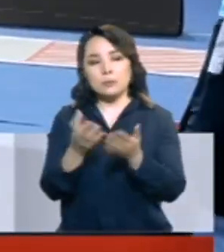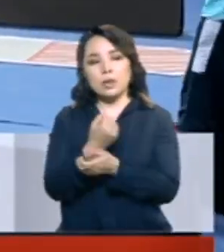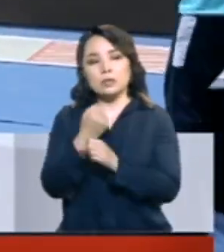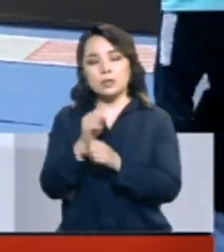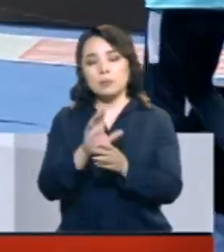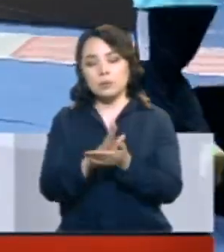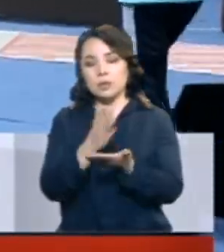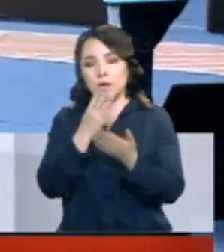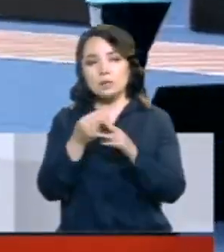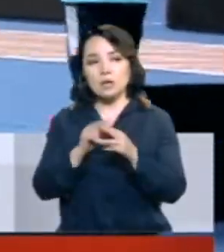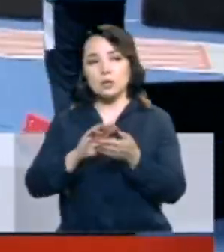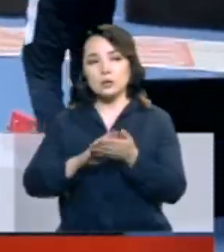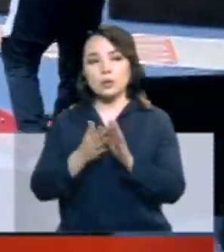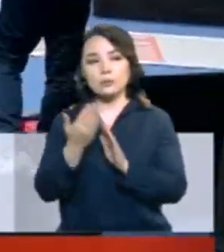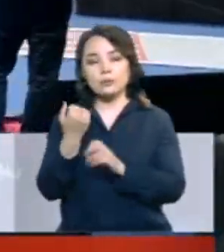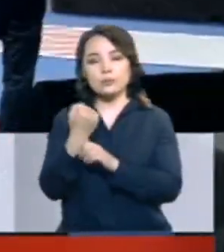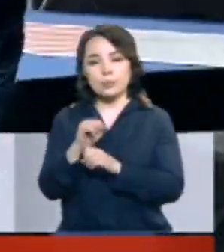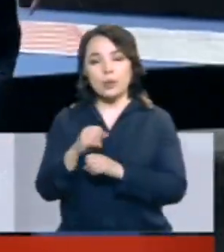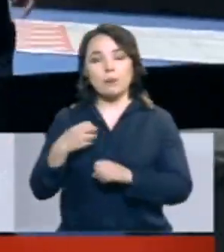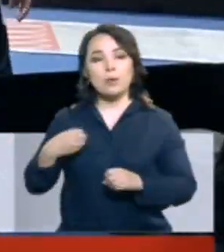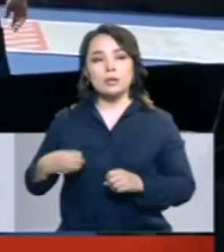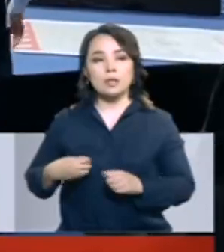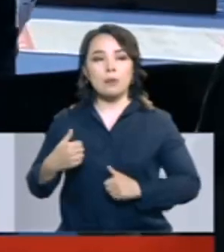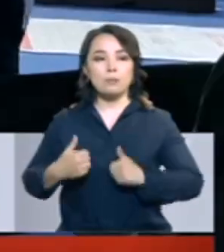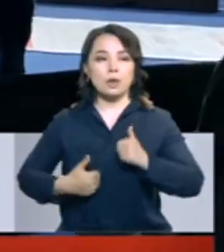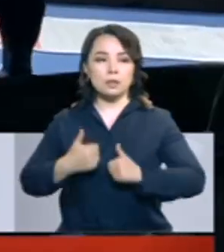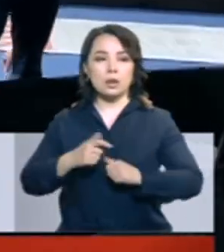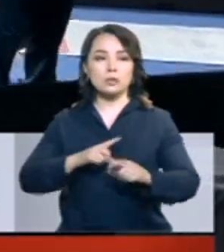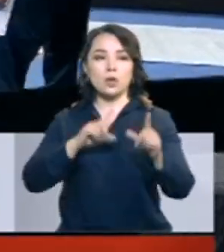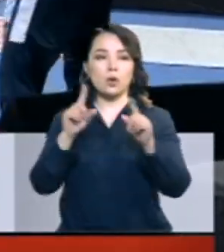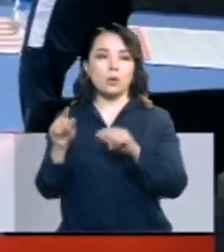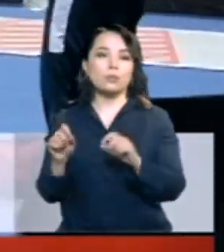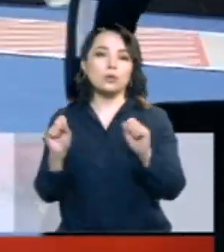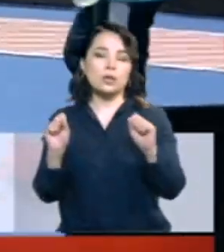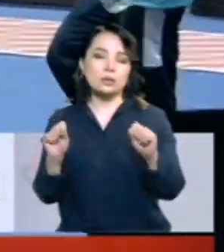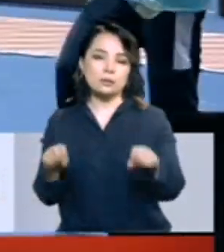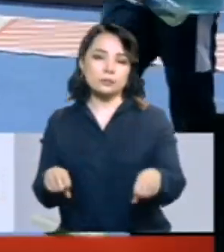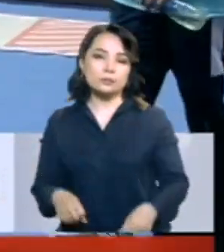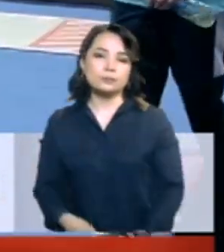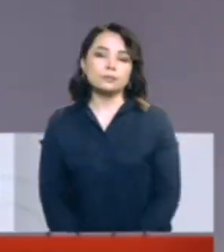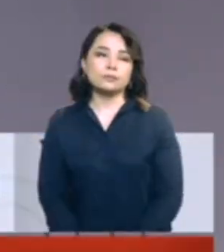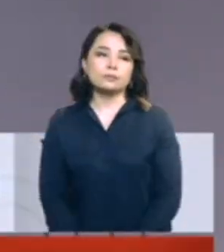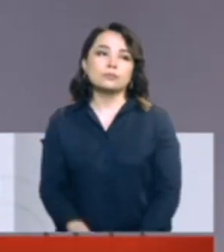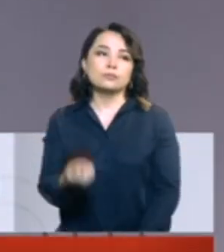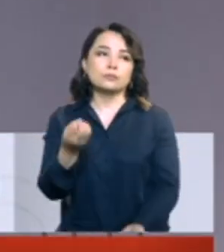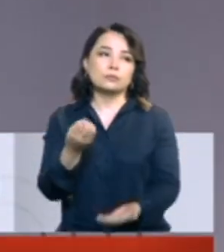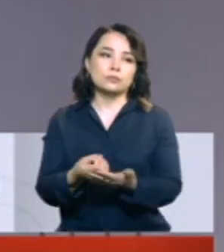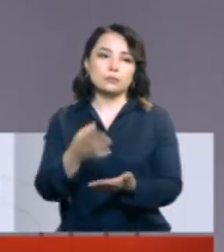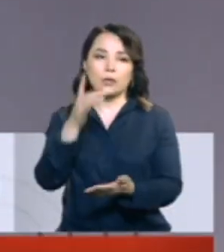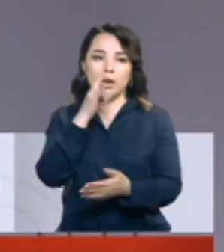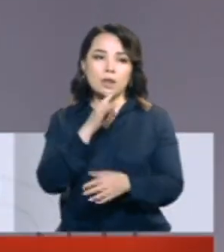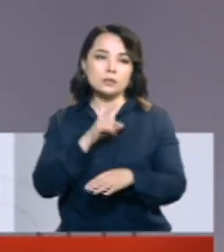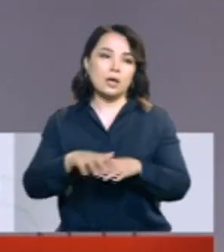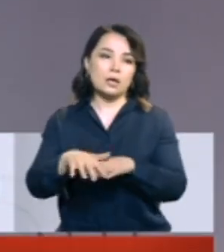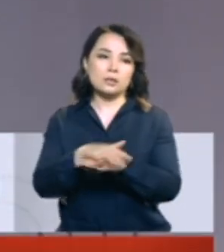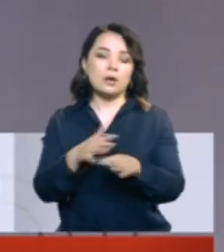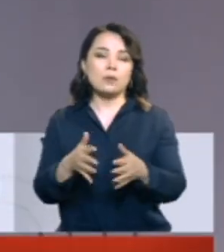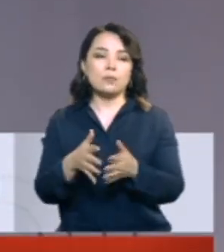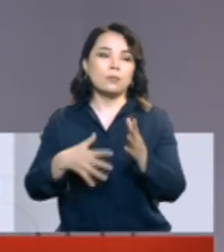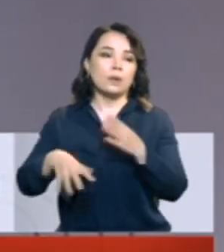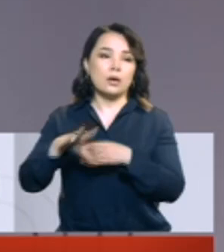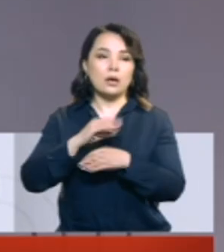сында тек жеңіске жеткен спортшылар ғана Париждегі бәсекеге бара алады. Құрмет қазақстандықтар, бәрілеріне